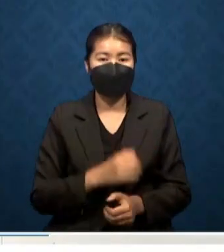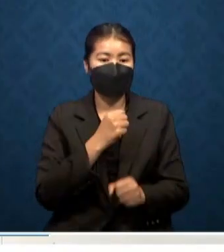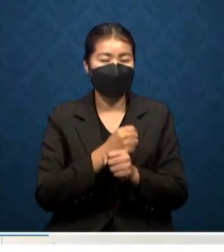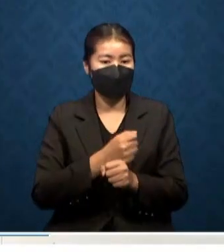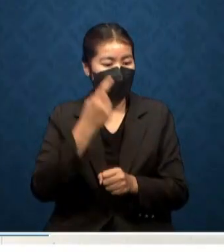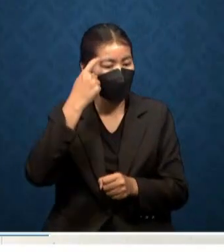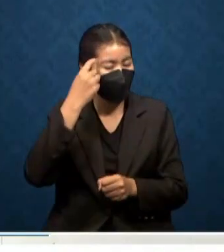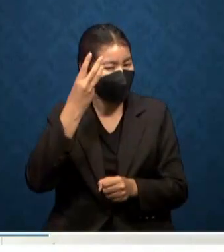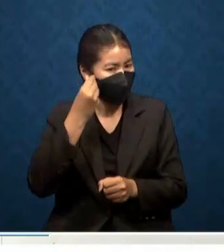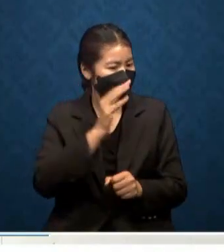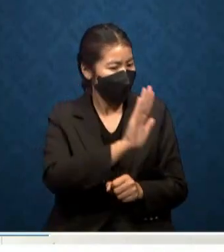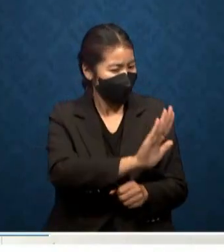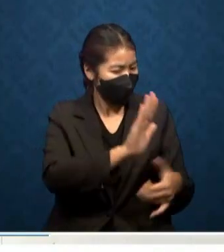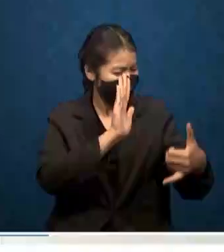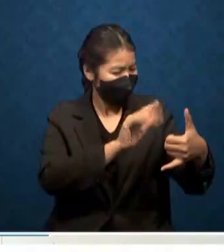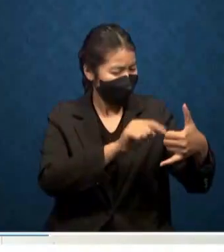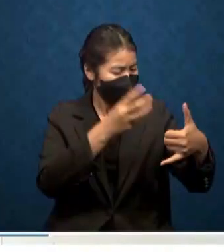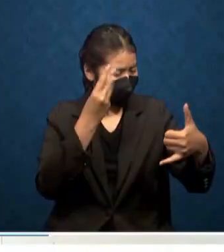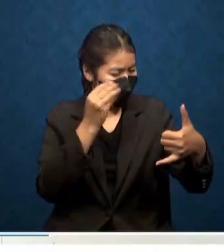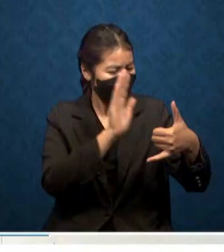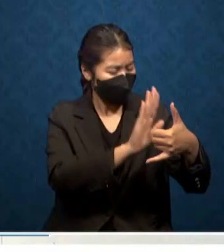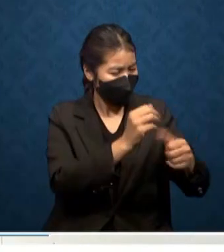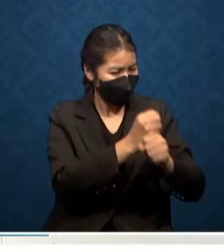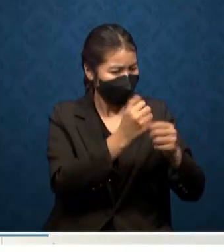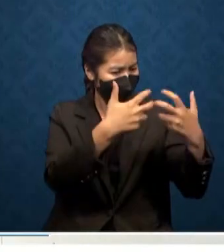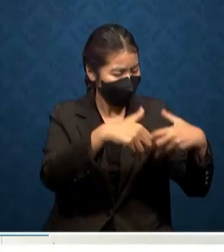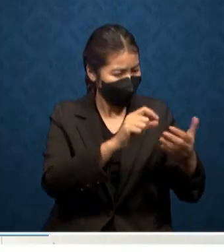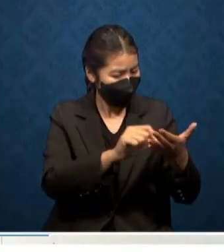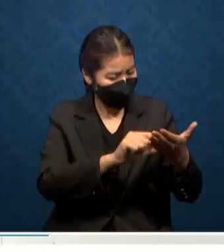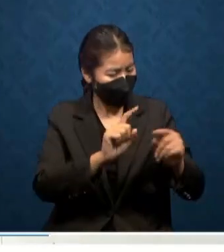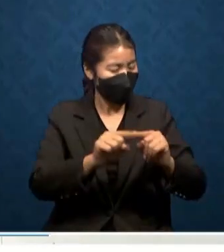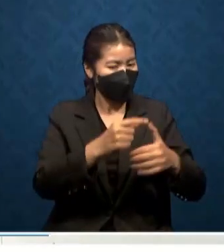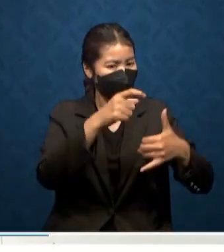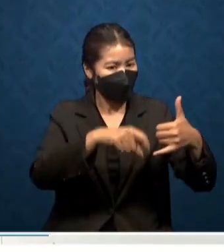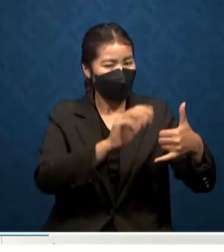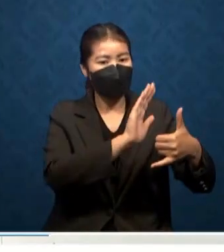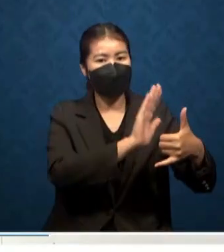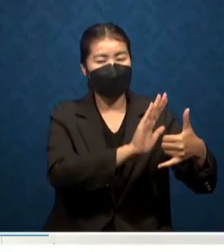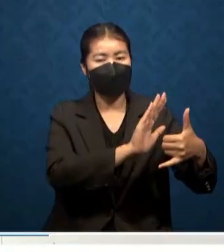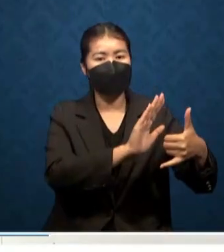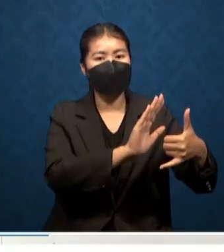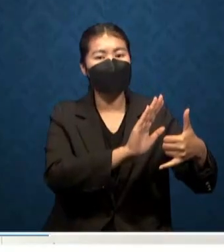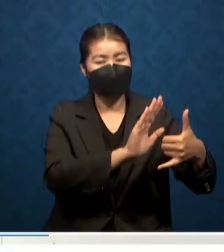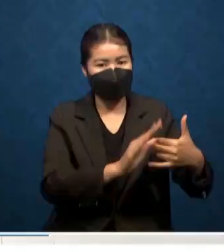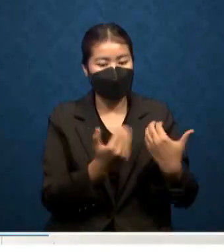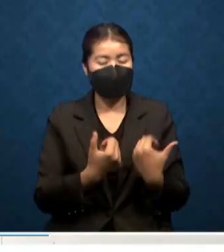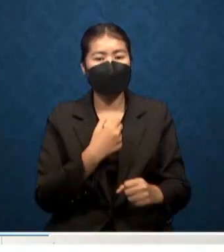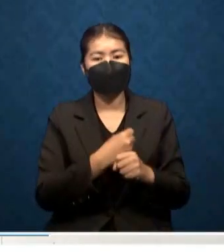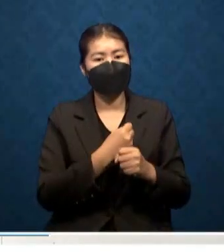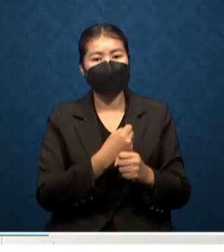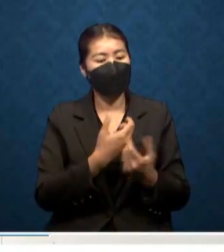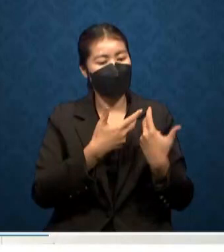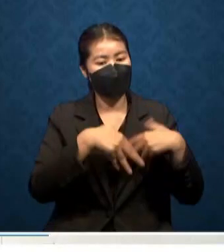เขาคิดแล้วก็เราก็ให้ความเห็นชอบแล้วเพราะฉะนั้นนับจากนี้ไปก็คือเป็นหุ้นอยู่ส่วนทางยุทธศาสตร์เราจะเดินไปสู่ความสำเร็จร่วมกัน